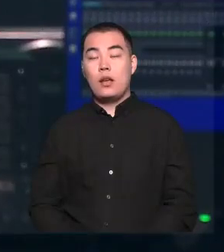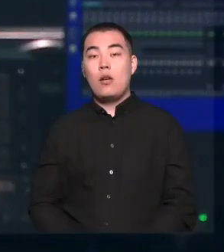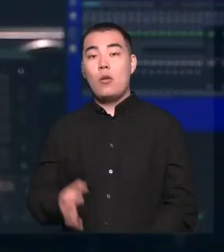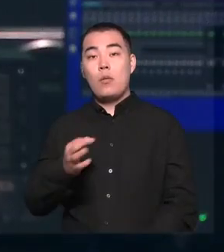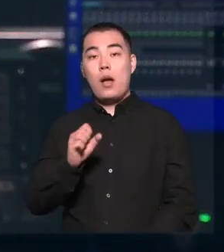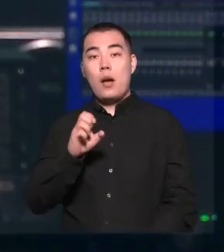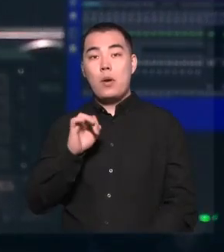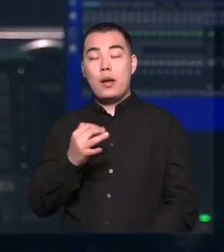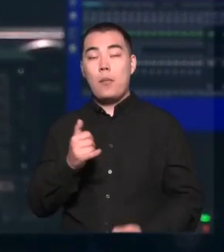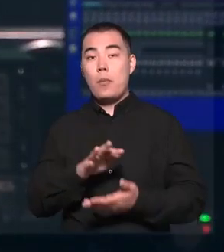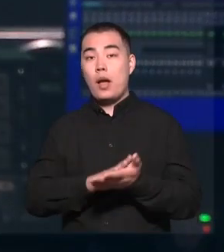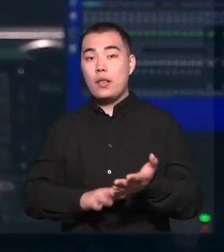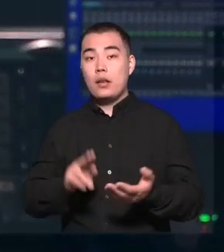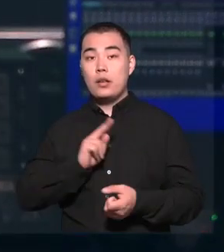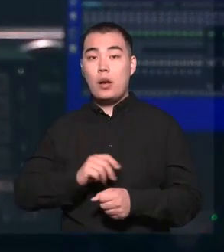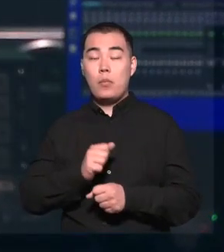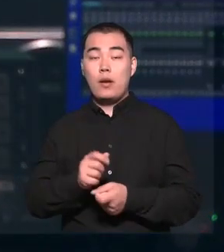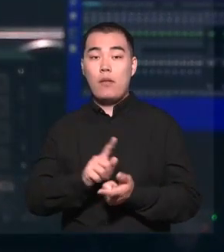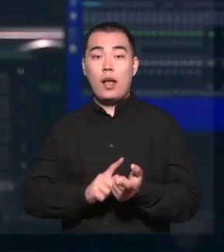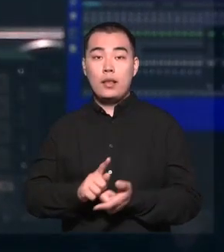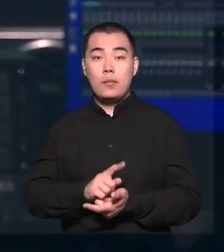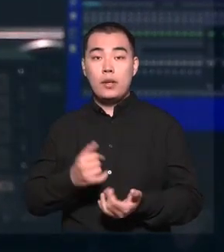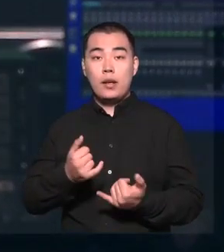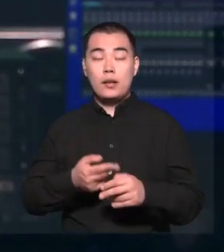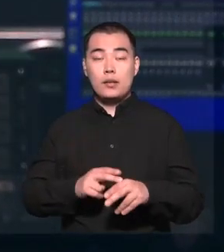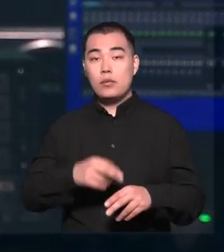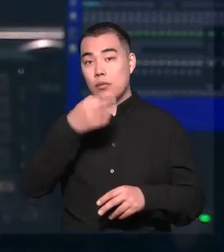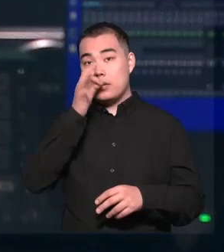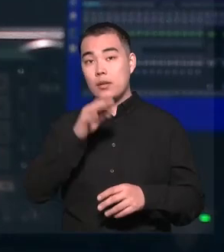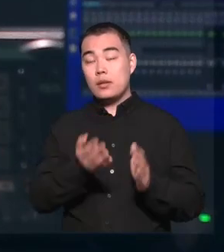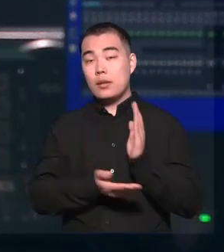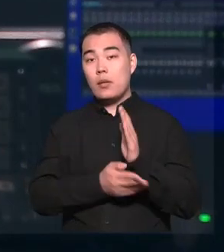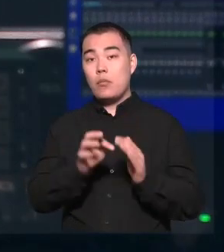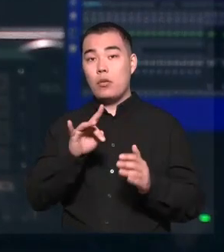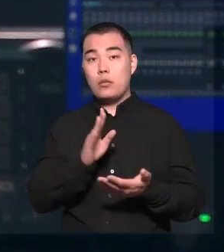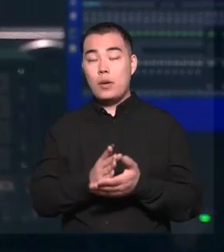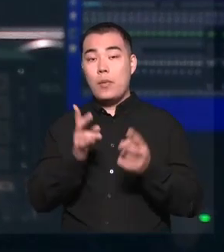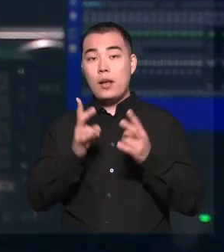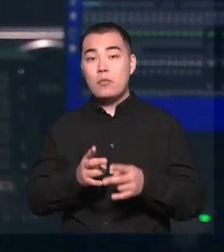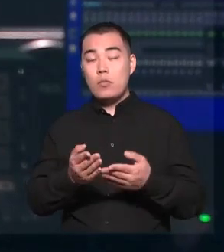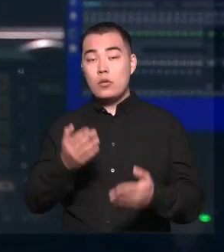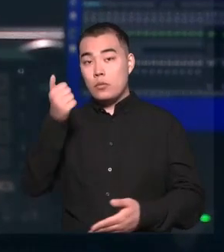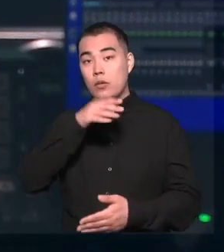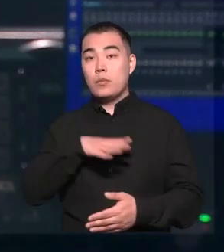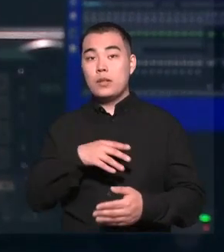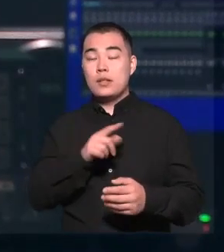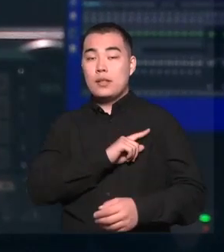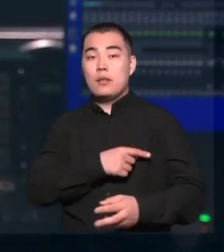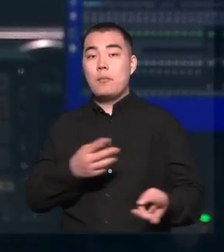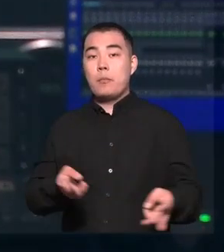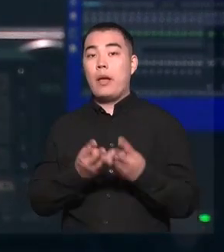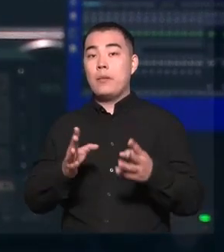А в области Абай, между тем, продолжаются работы по восстановлению уникального соснового бора, пострадавшего в прошлом году от сильного